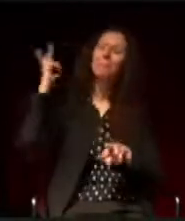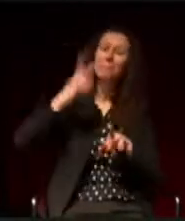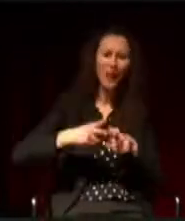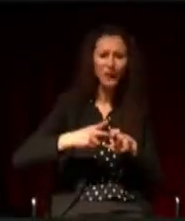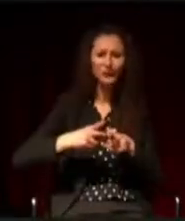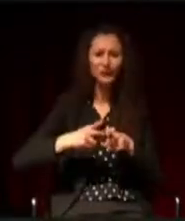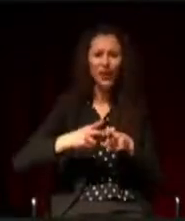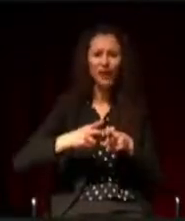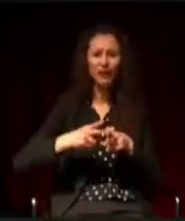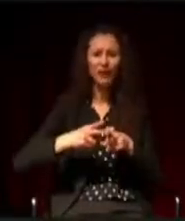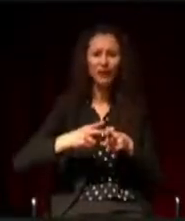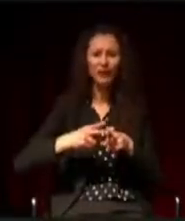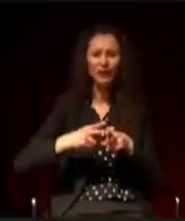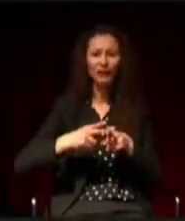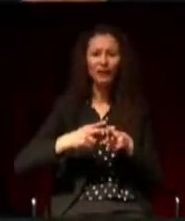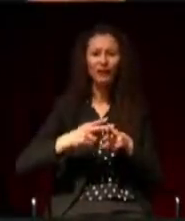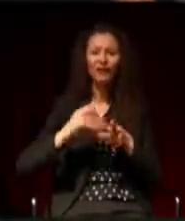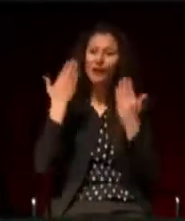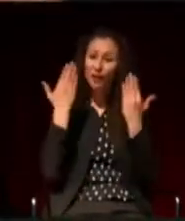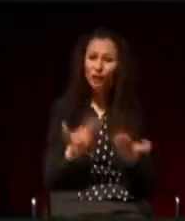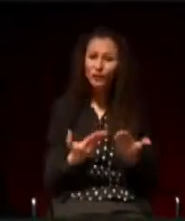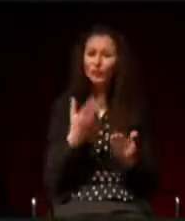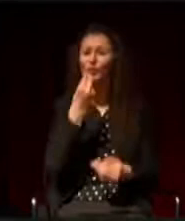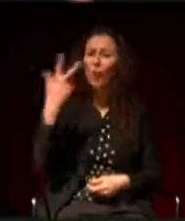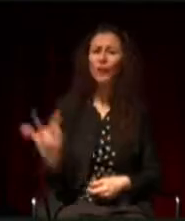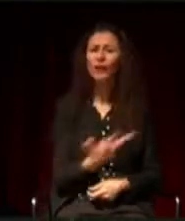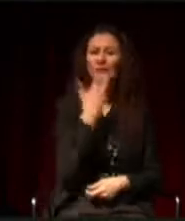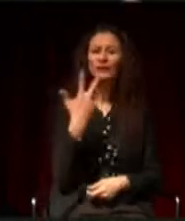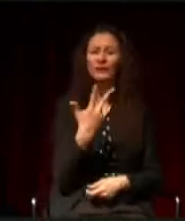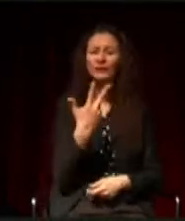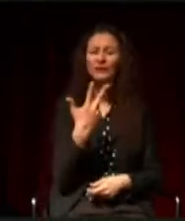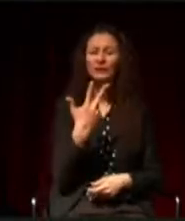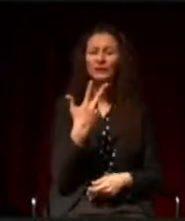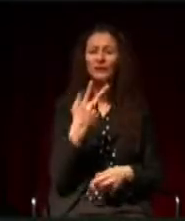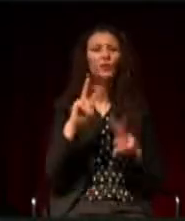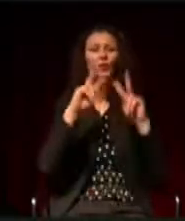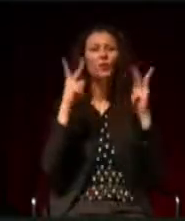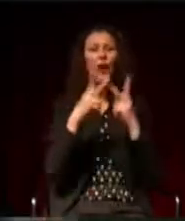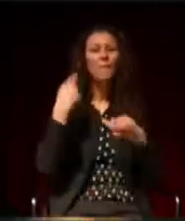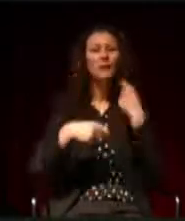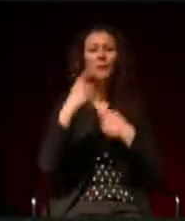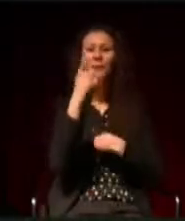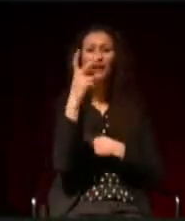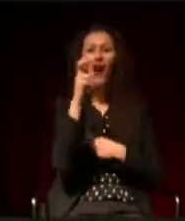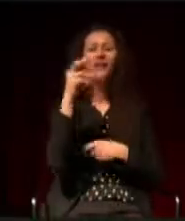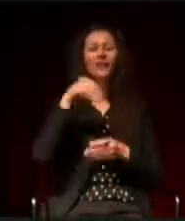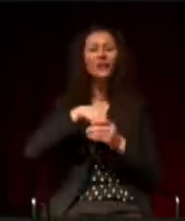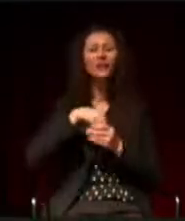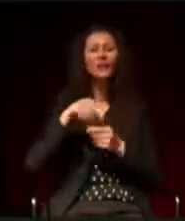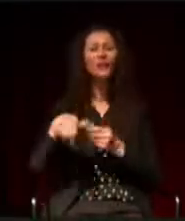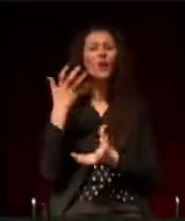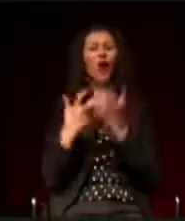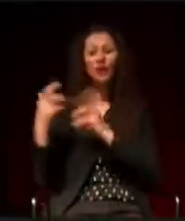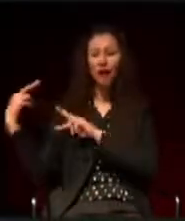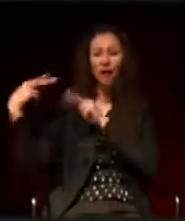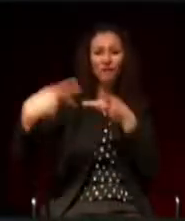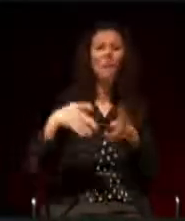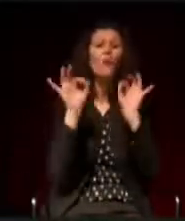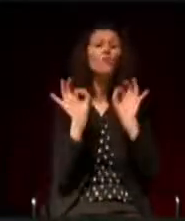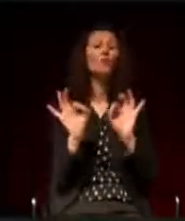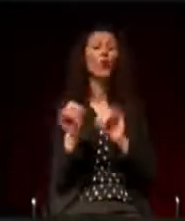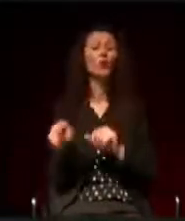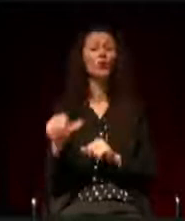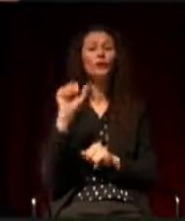önce takdir edilirse çok hızlı bir biçimde, çünkü Dünya Bankası'nın bir iki ay içinde bu kaynağı aktarması